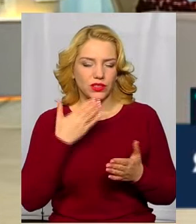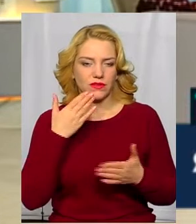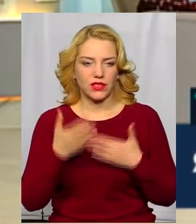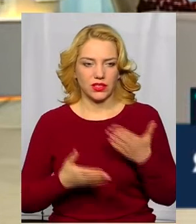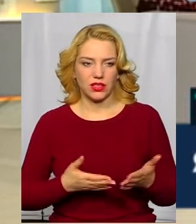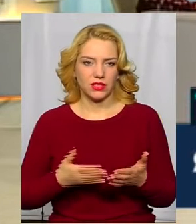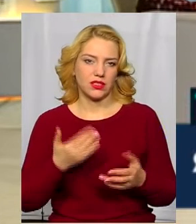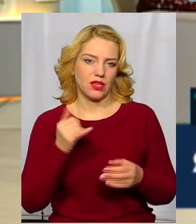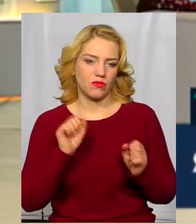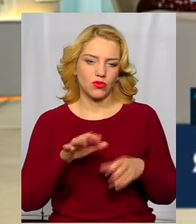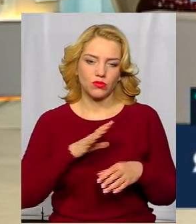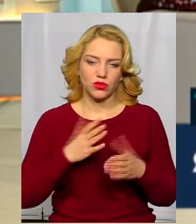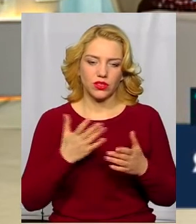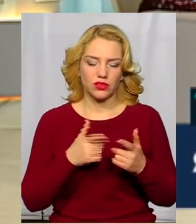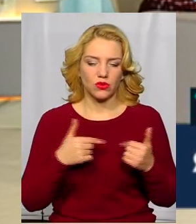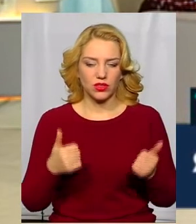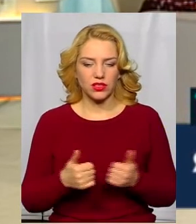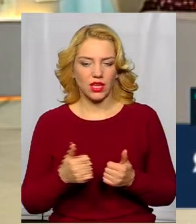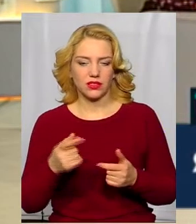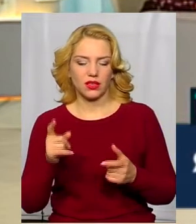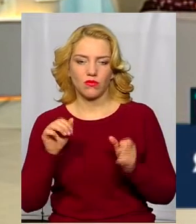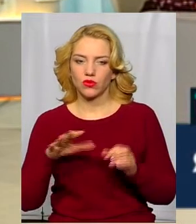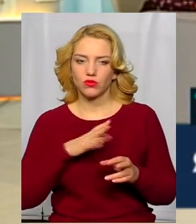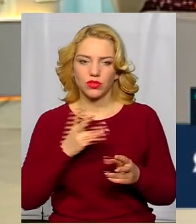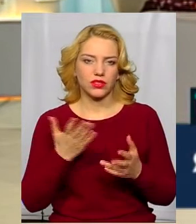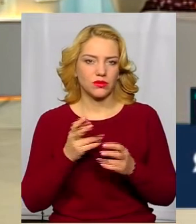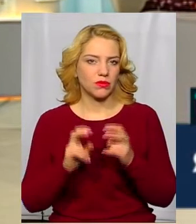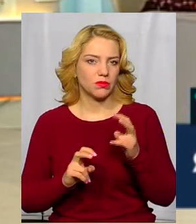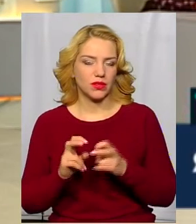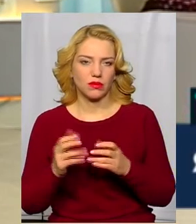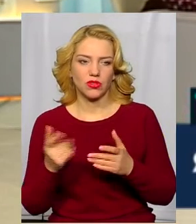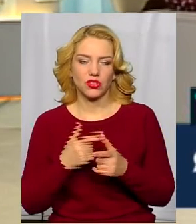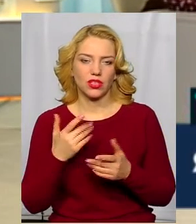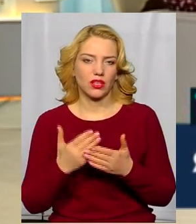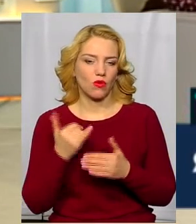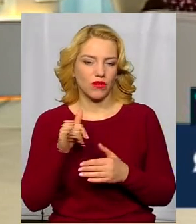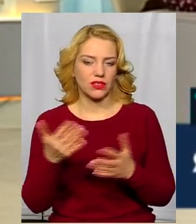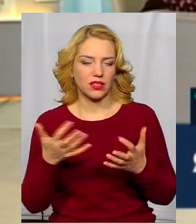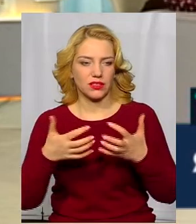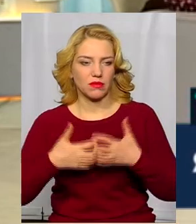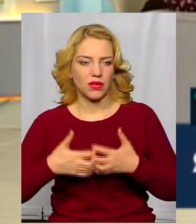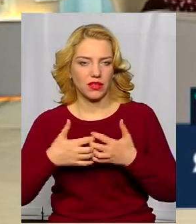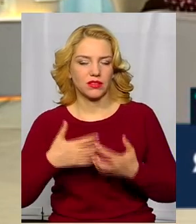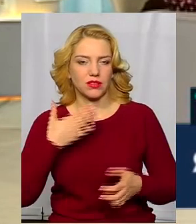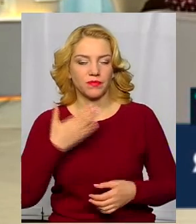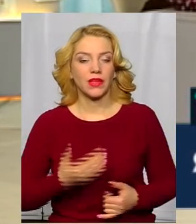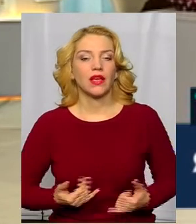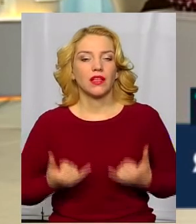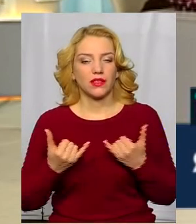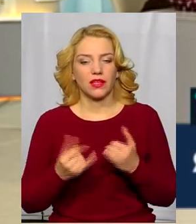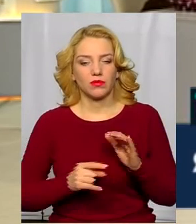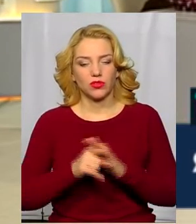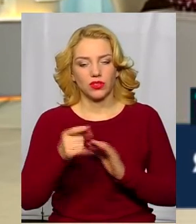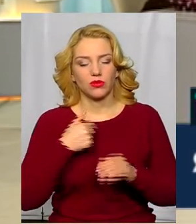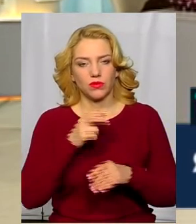по вулицях, чи, можливо, це будуть якісь організації, підприємства? Як? Чи є вже у вас якийсь механізм такий? От? Для початку ми